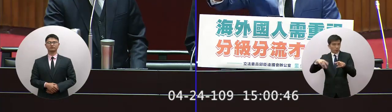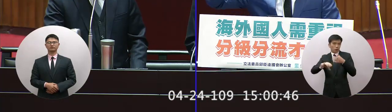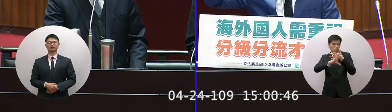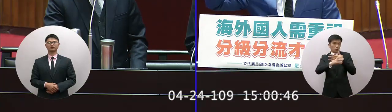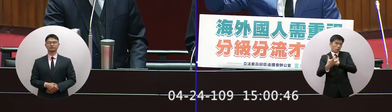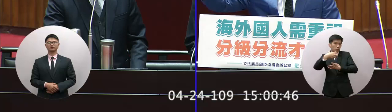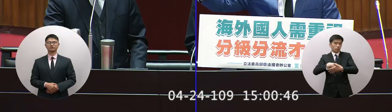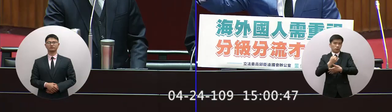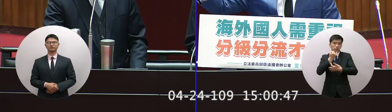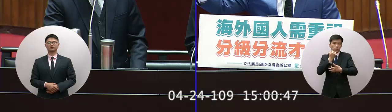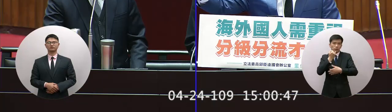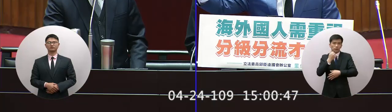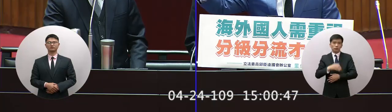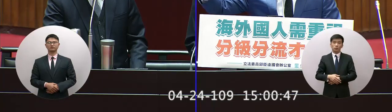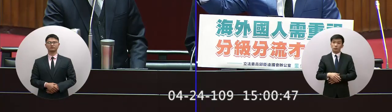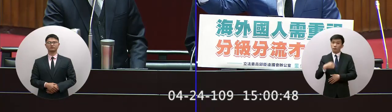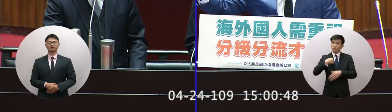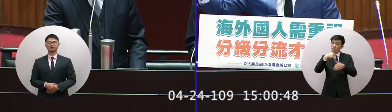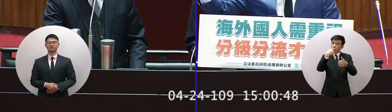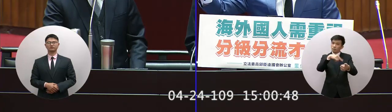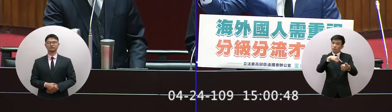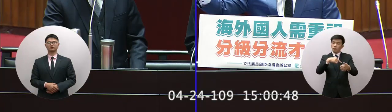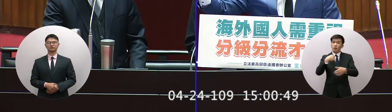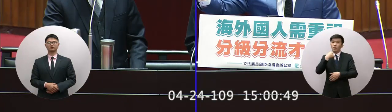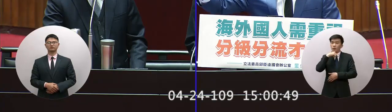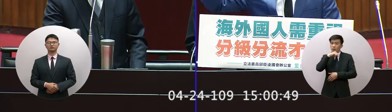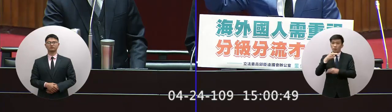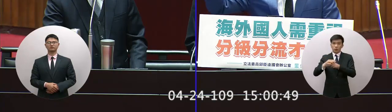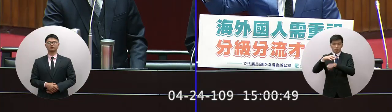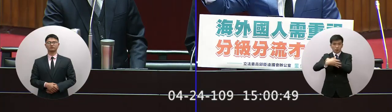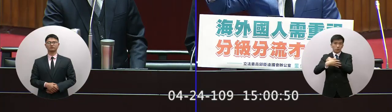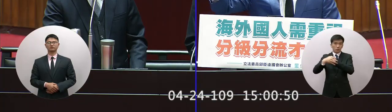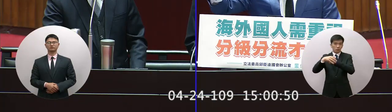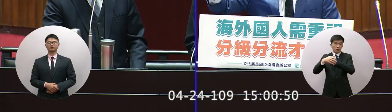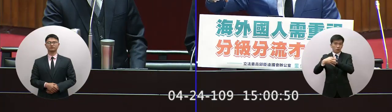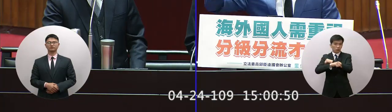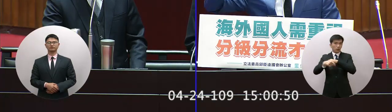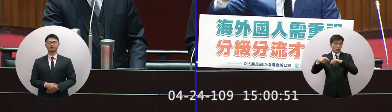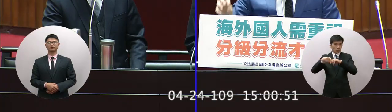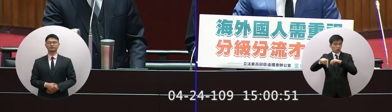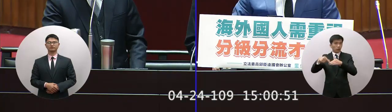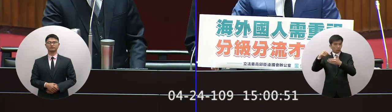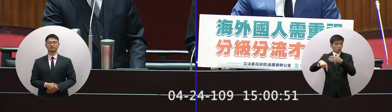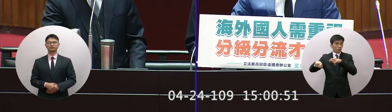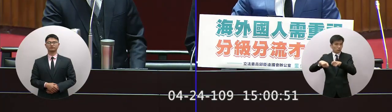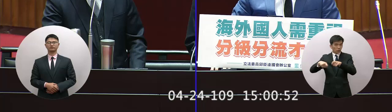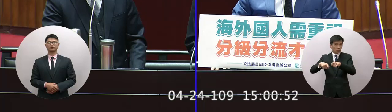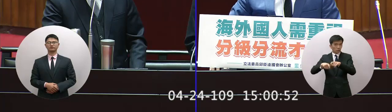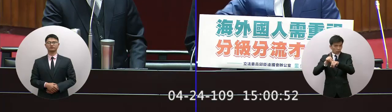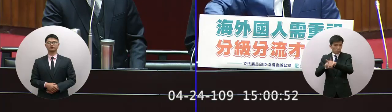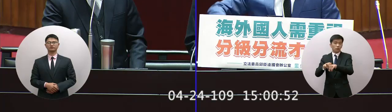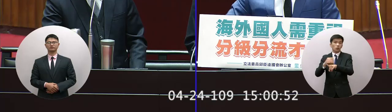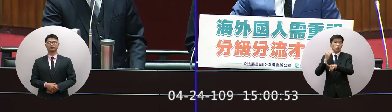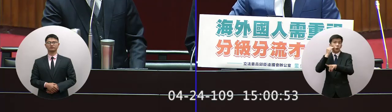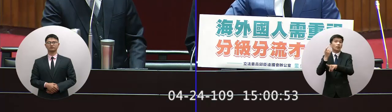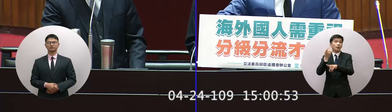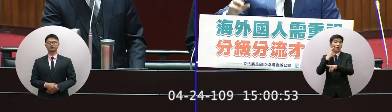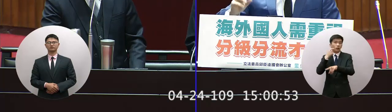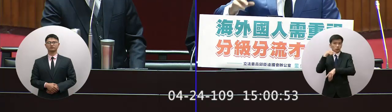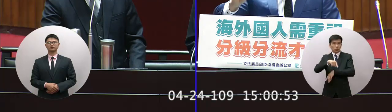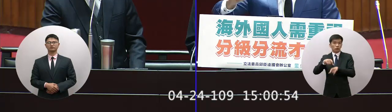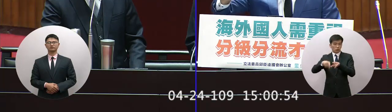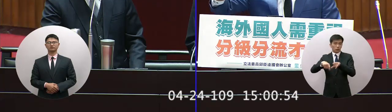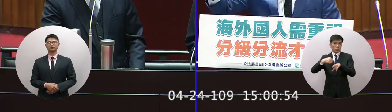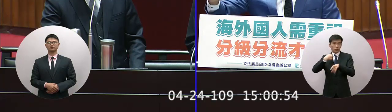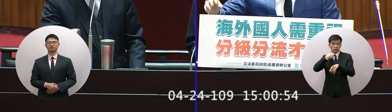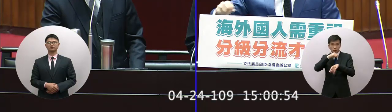我来跟你讲，你就透过国内的信保基金的这个纾困方案协助，假设就是说你这个公司在台湾，那如果